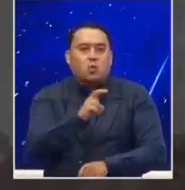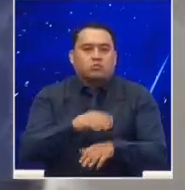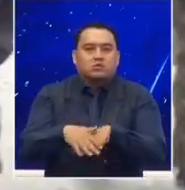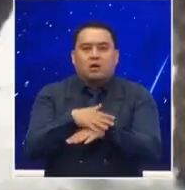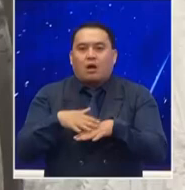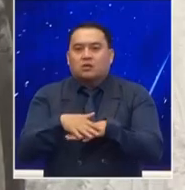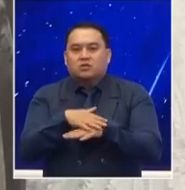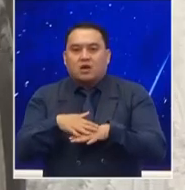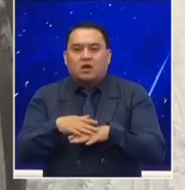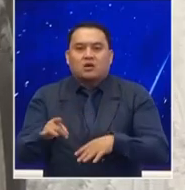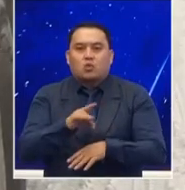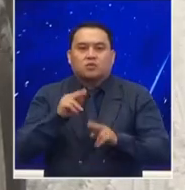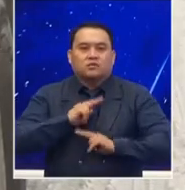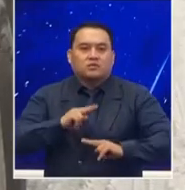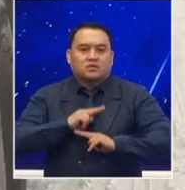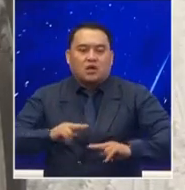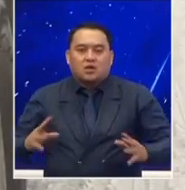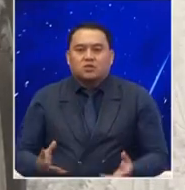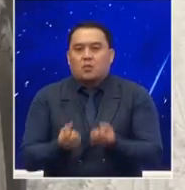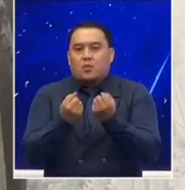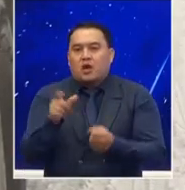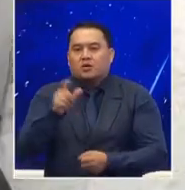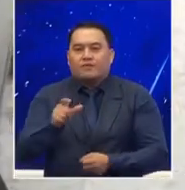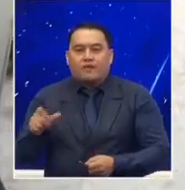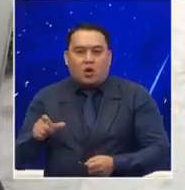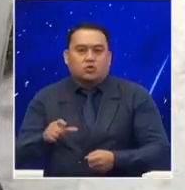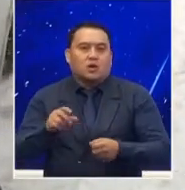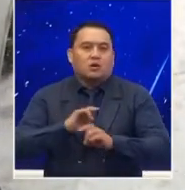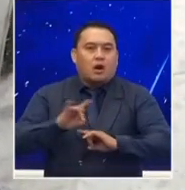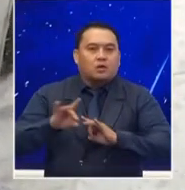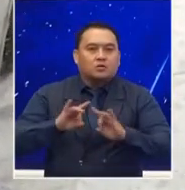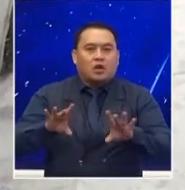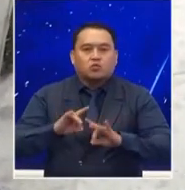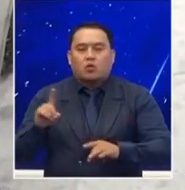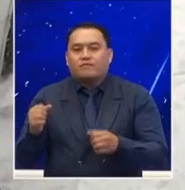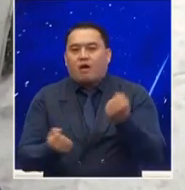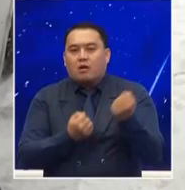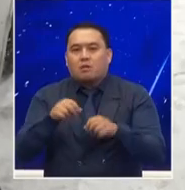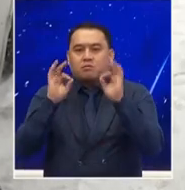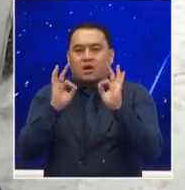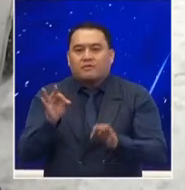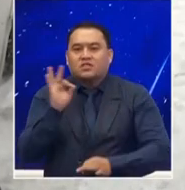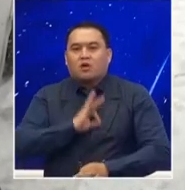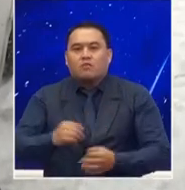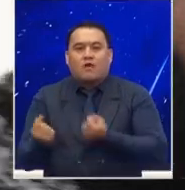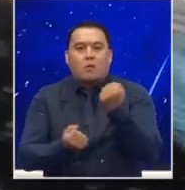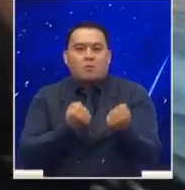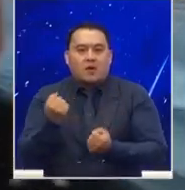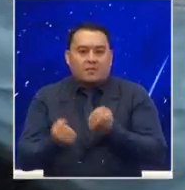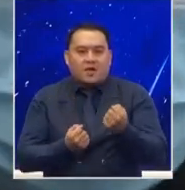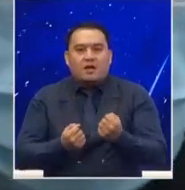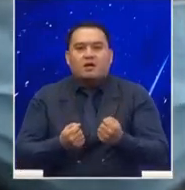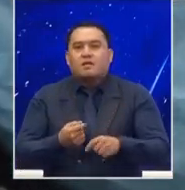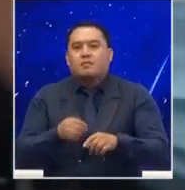массового скопления жителей райцентра. Сотрудники ОЧС рассказывают водителям о правильном аварийном эксплуатировании